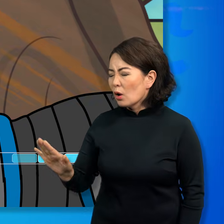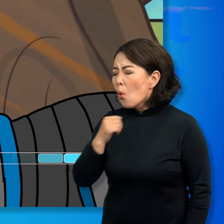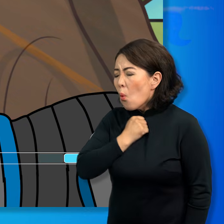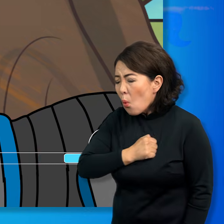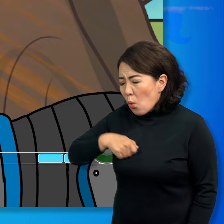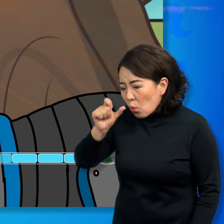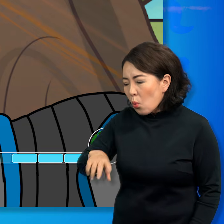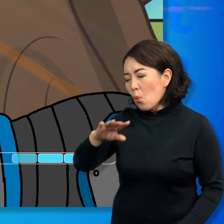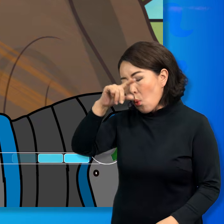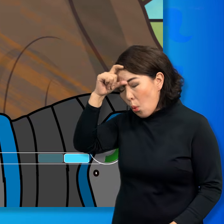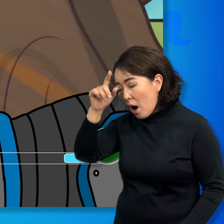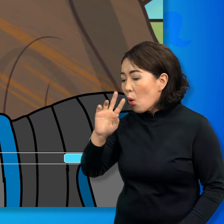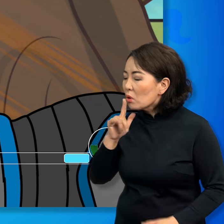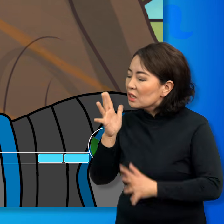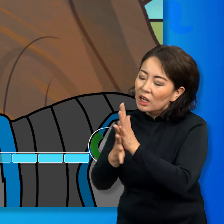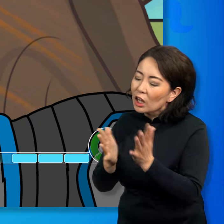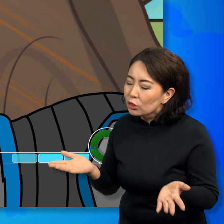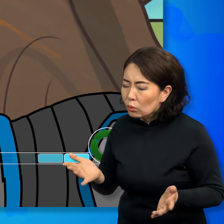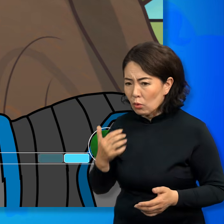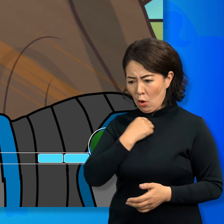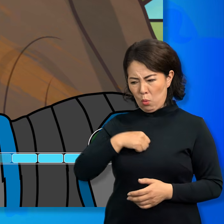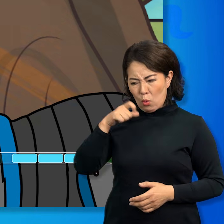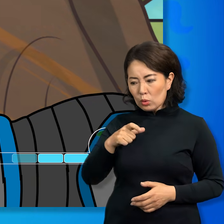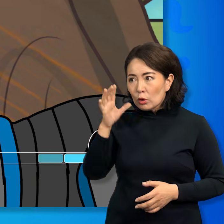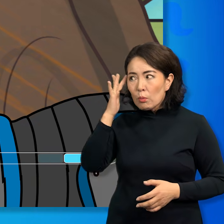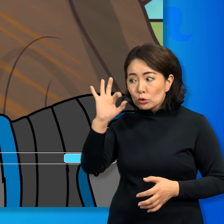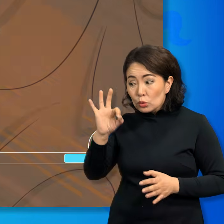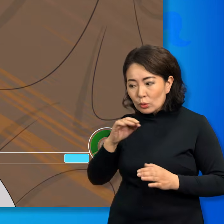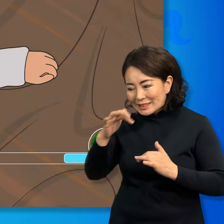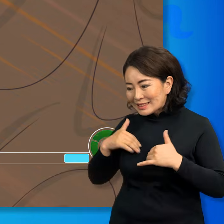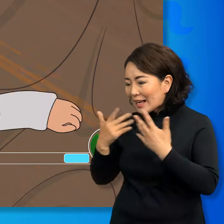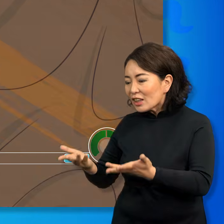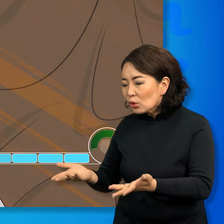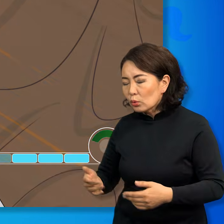Ууралсан хүн ухаантай үг хэлдэггүй. Бухимдсан хүн бодлоготой зам заадаггүй.